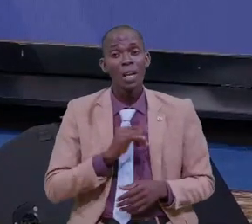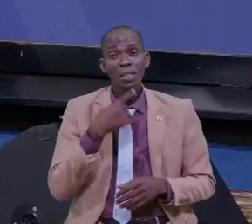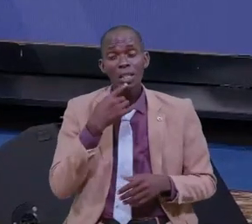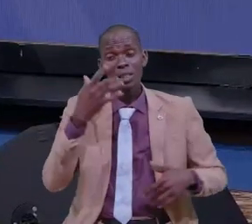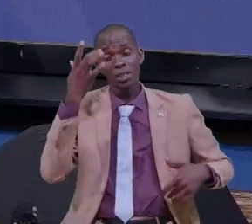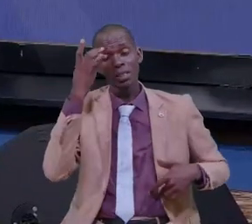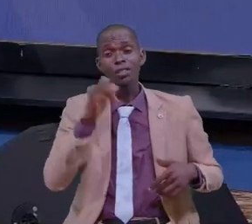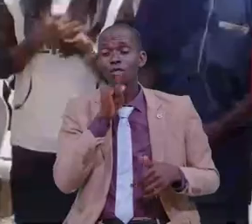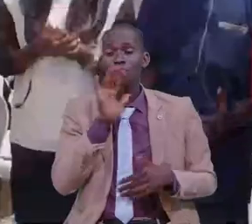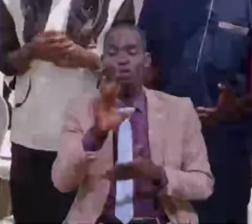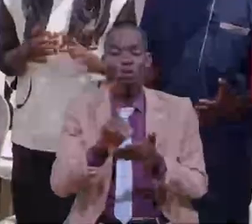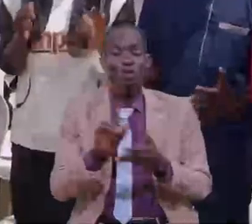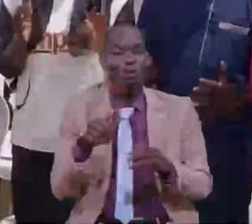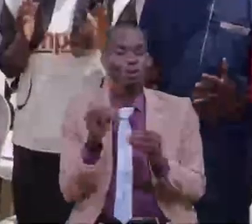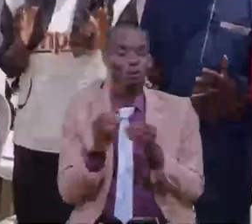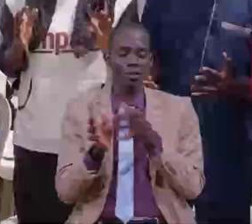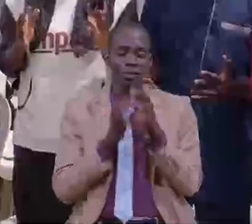J'ai dit la maladie n'est plus pour toi.